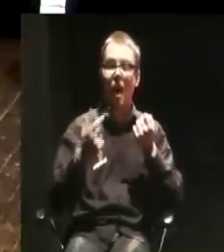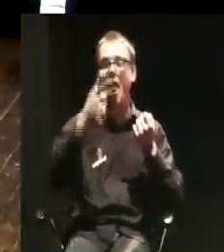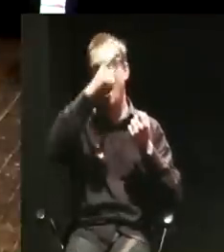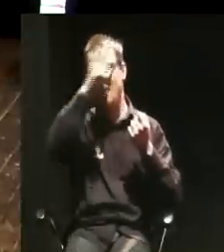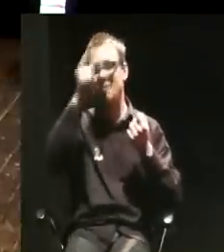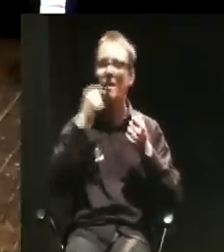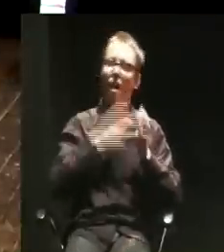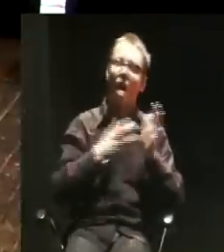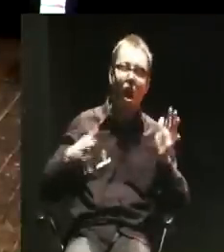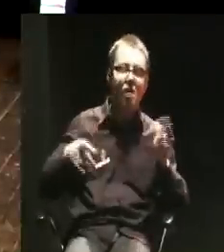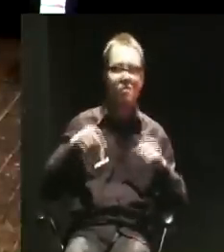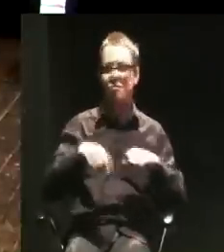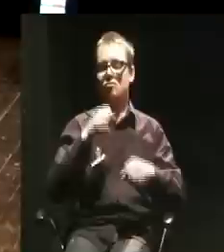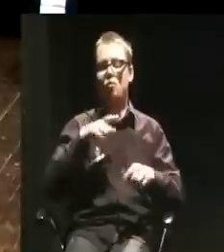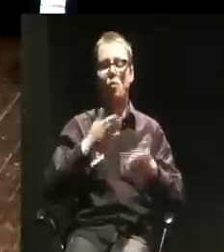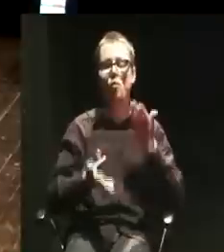bezrobocie. Nie ma dużego bezrobocia.